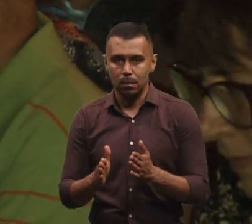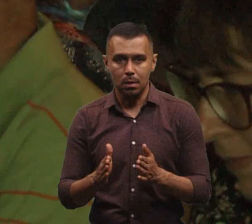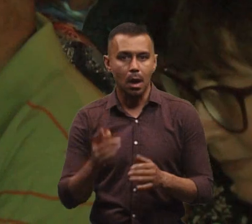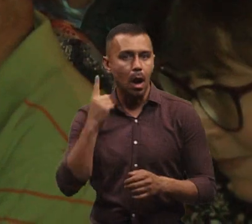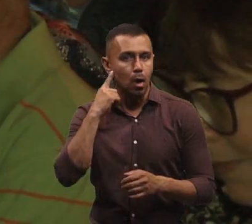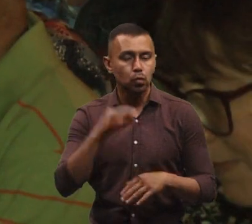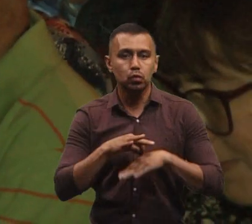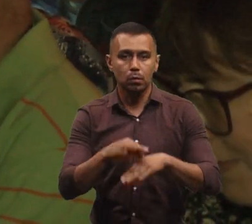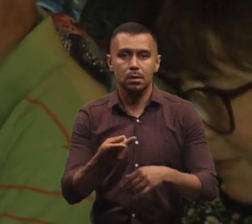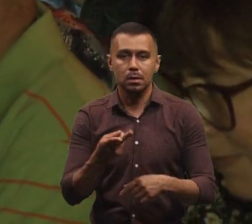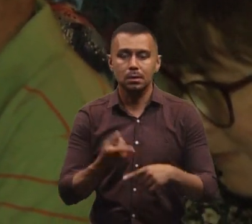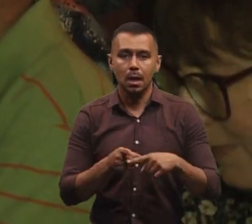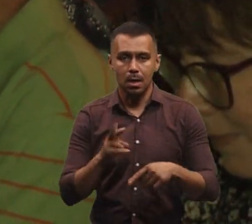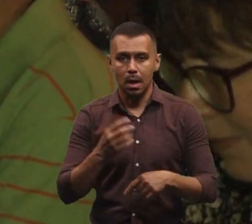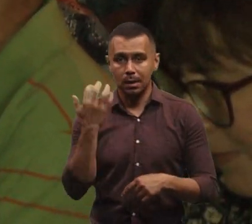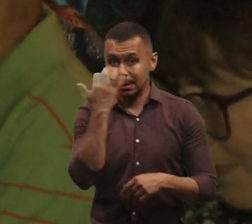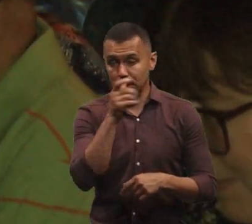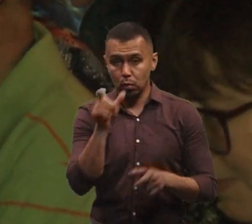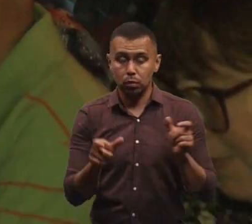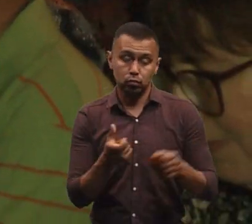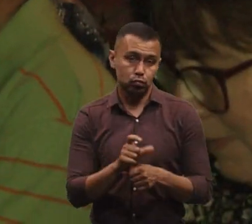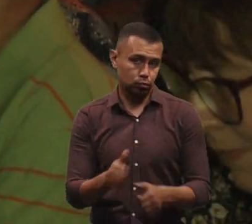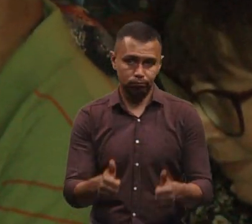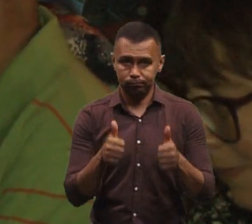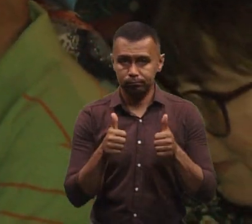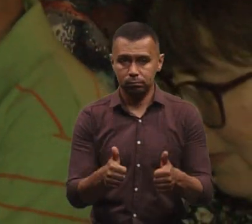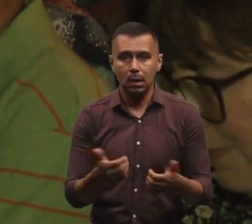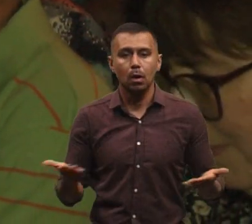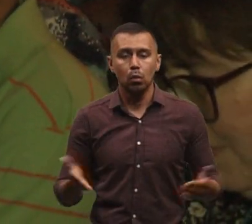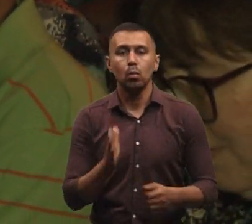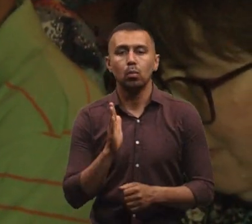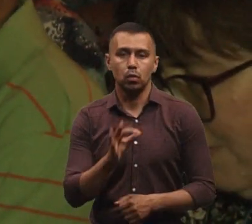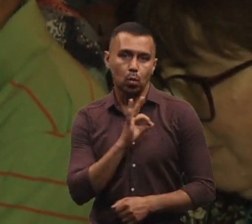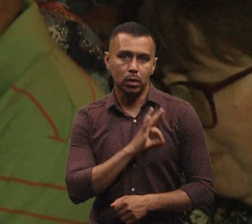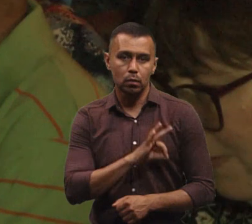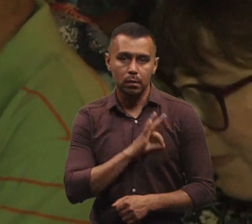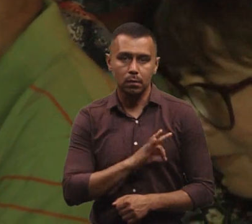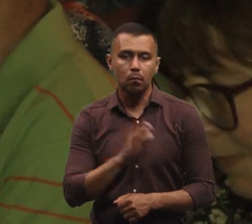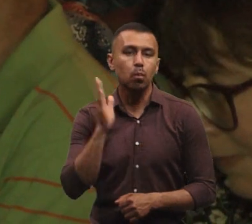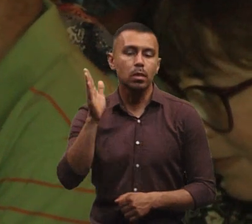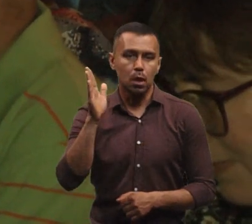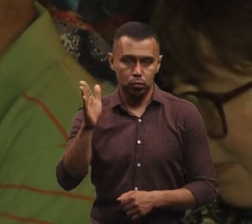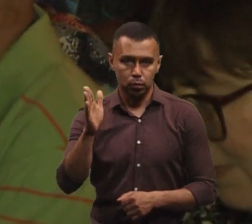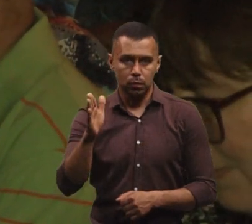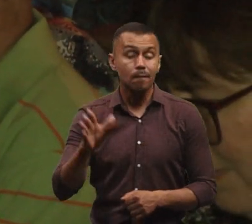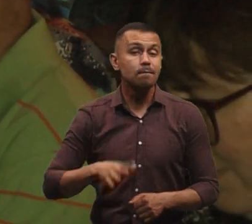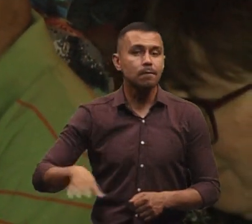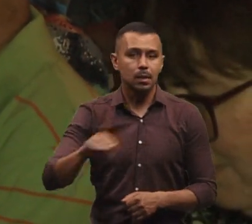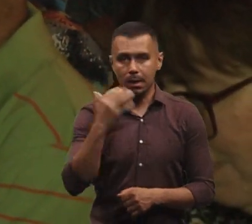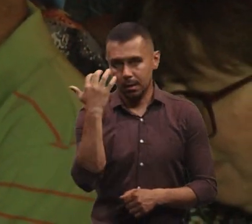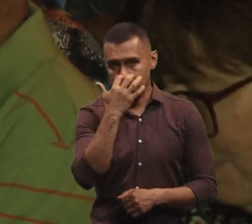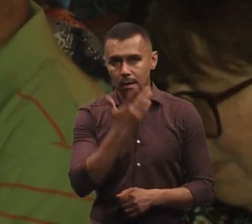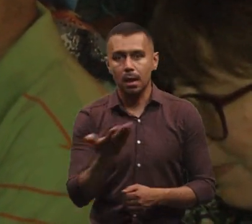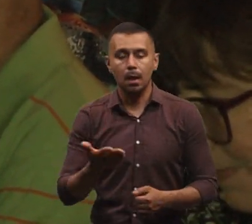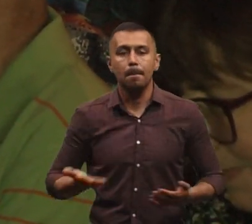це якраз для незрячих дуже гарна річ, якою будуть користуватися в подальшому усі незрячі,